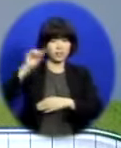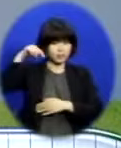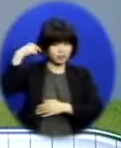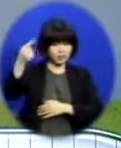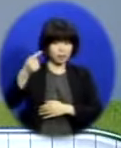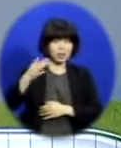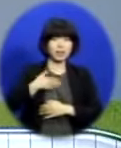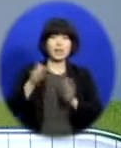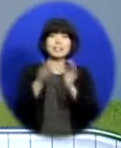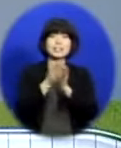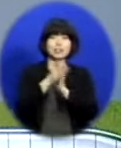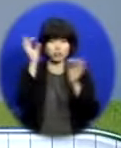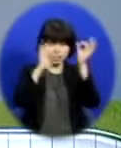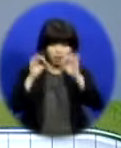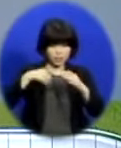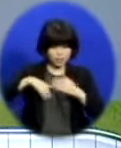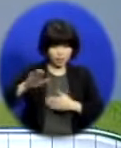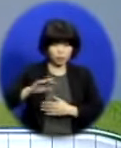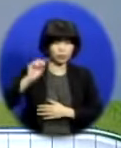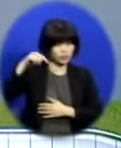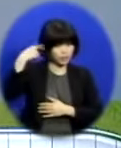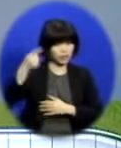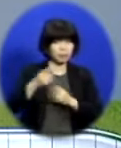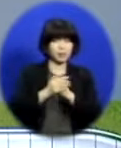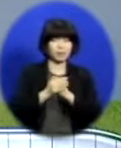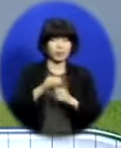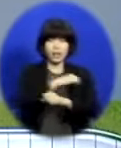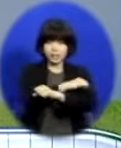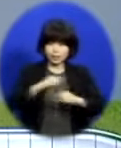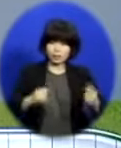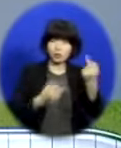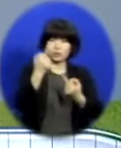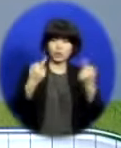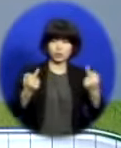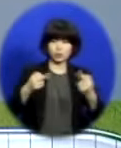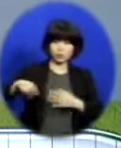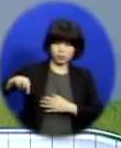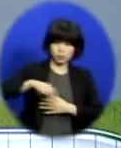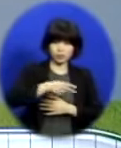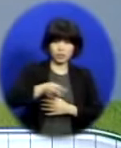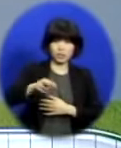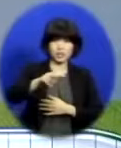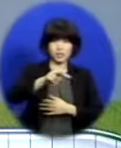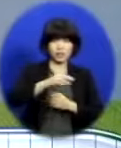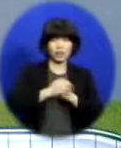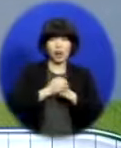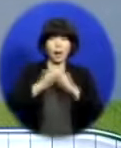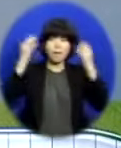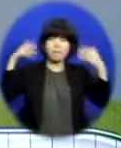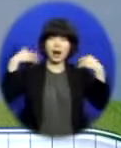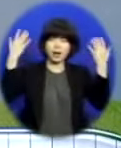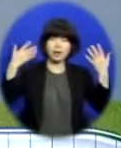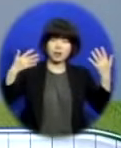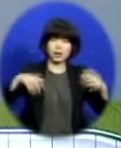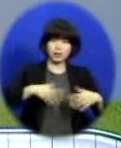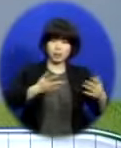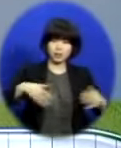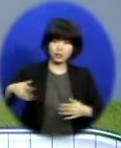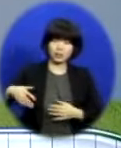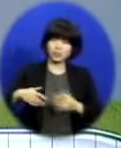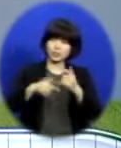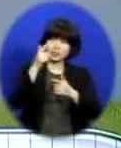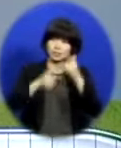내 친구들을 찾아가고 다음엔들로 산으로 산을 나가겠다 바람에 거리는 아름다운